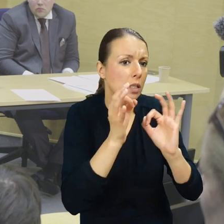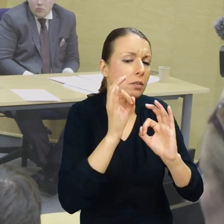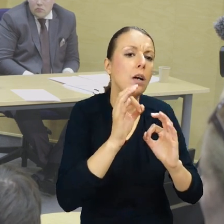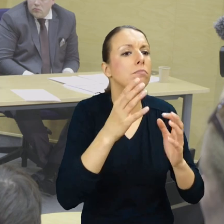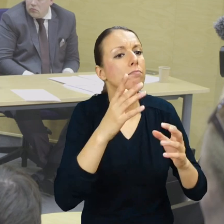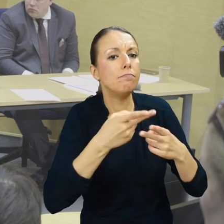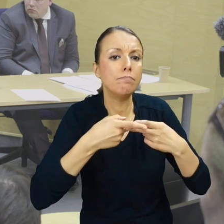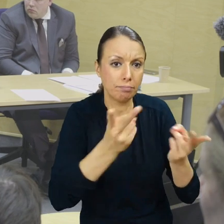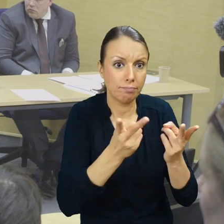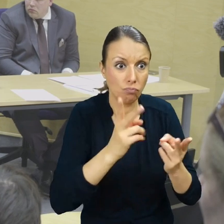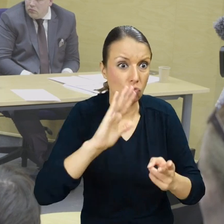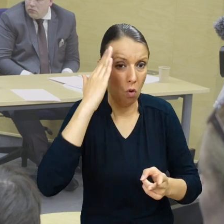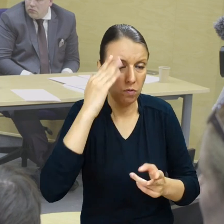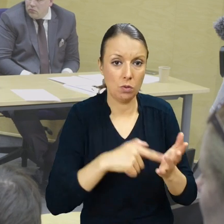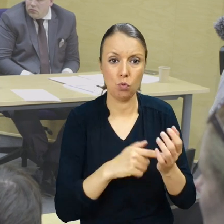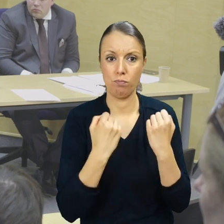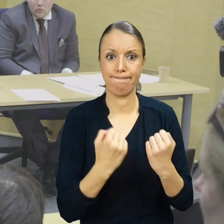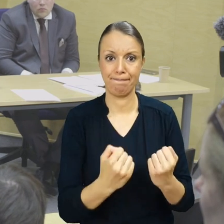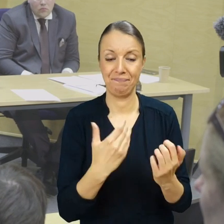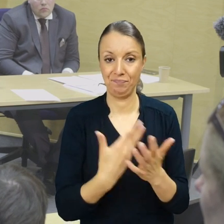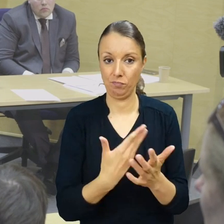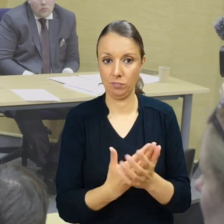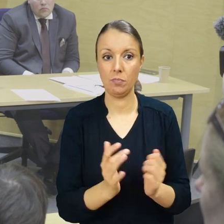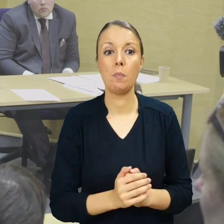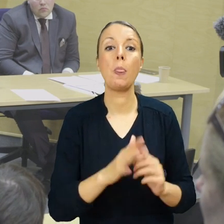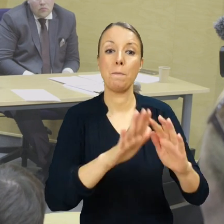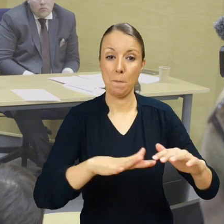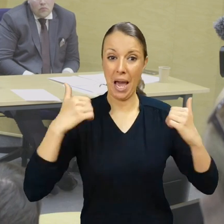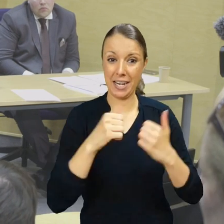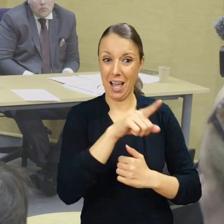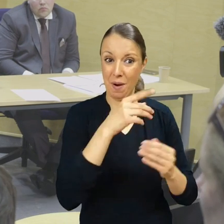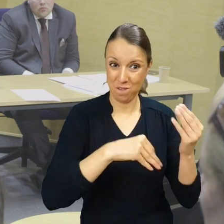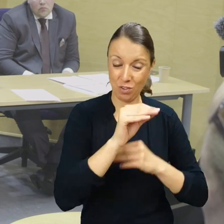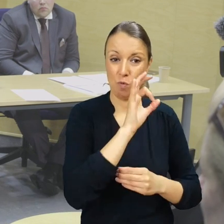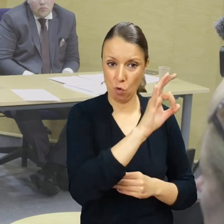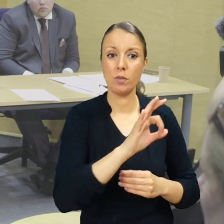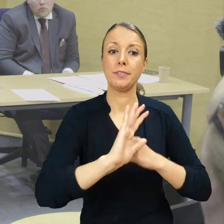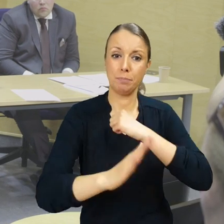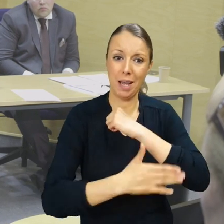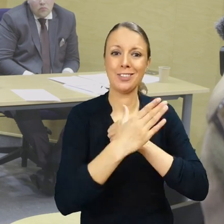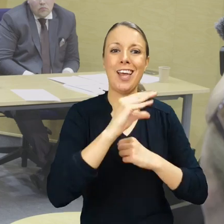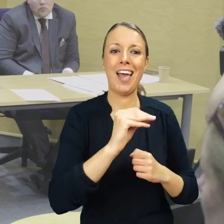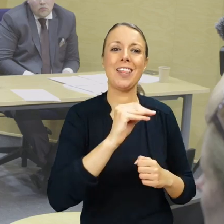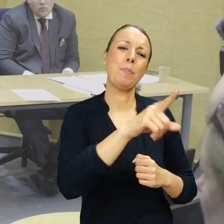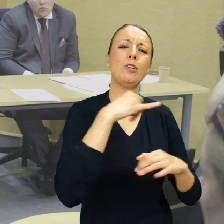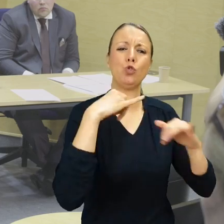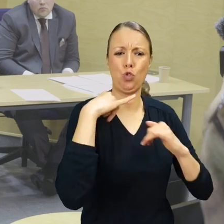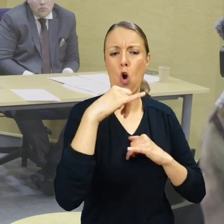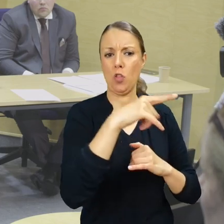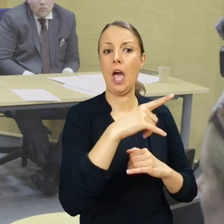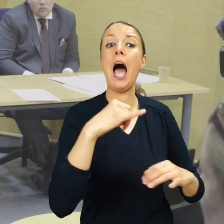No dlatego, że większość parlamentarna, która popiera egzekutywę. Egzekutywę, która kontroluje bardzo często politycznie